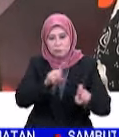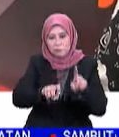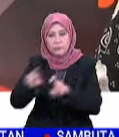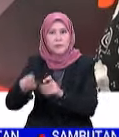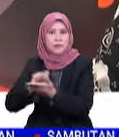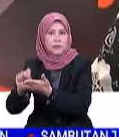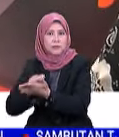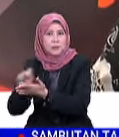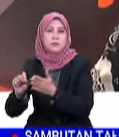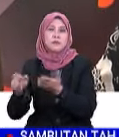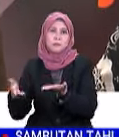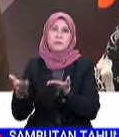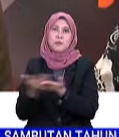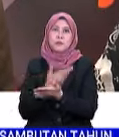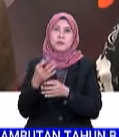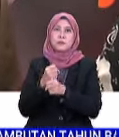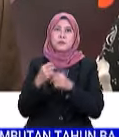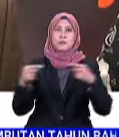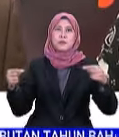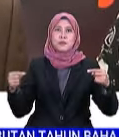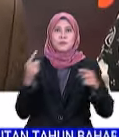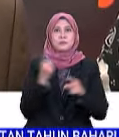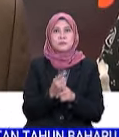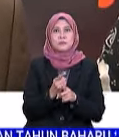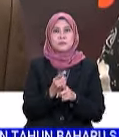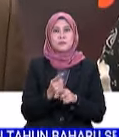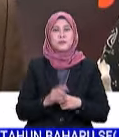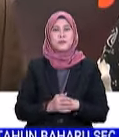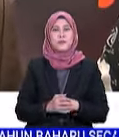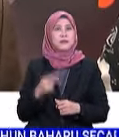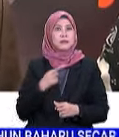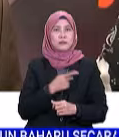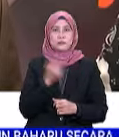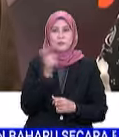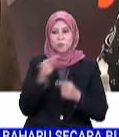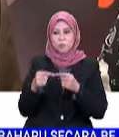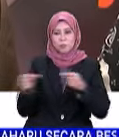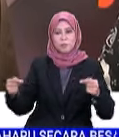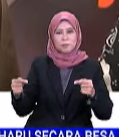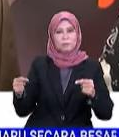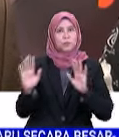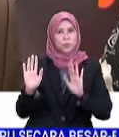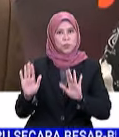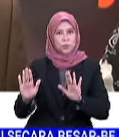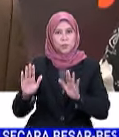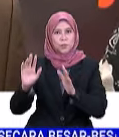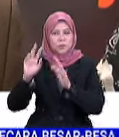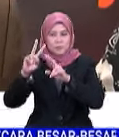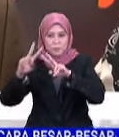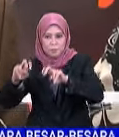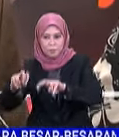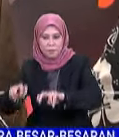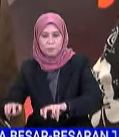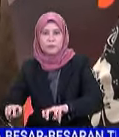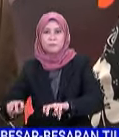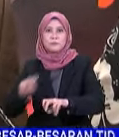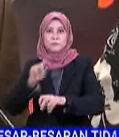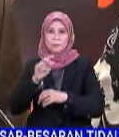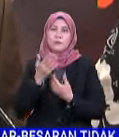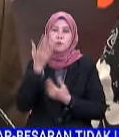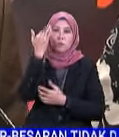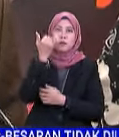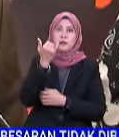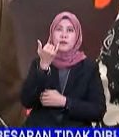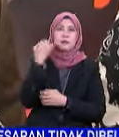ni. Ya, baru dapat keputusan yang betul. Kita tak nak buat keputusan. Sebab tu kita minta siasat, kena tanya. Sebab